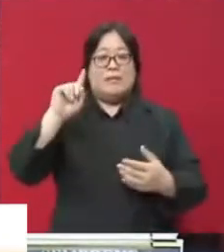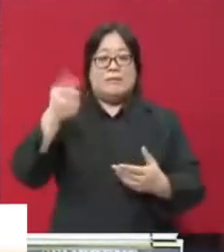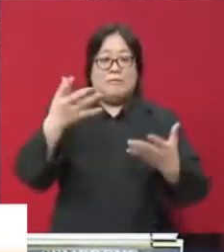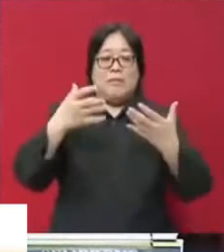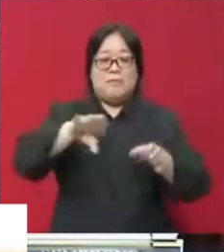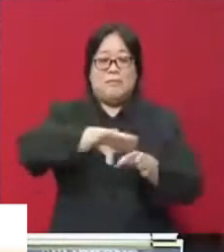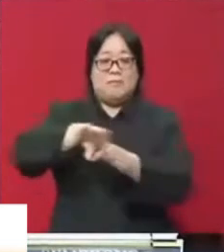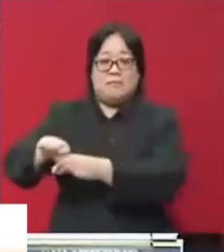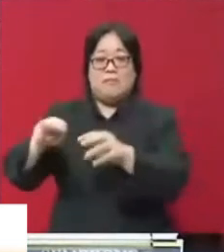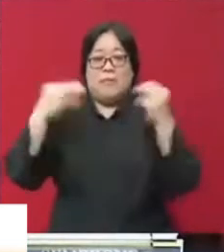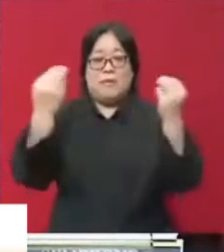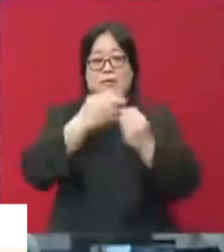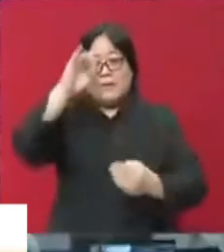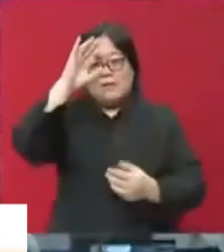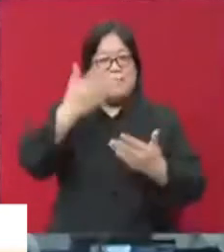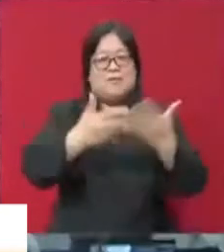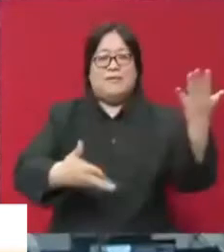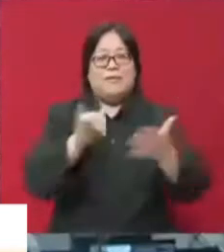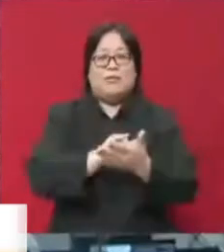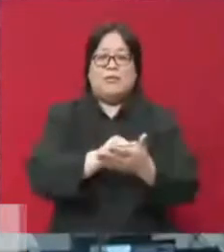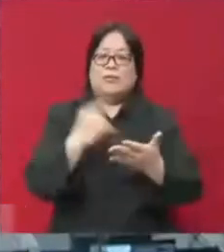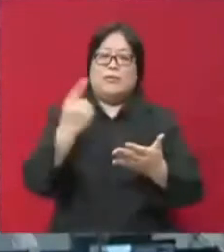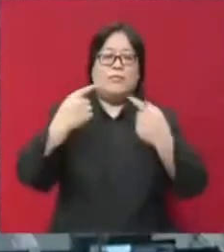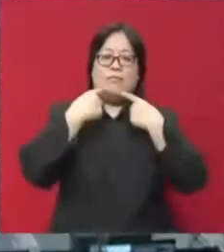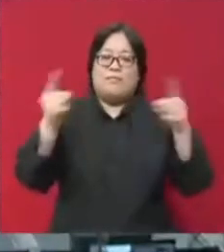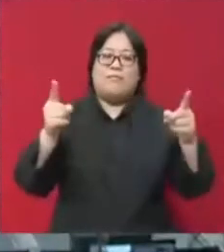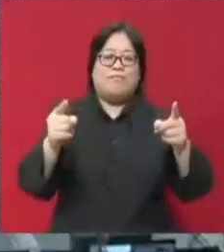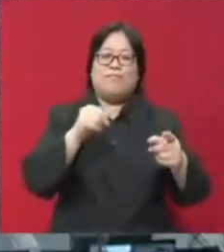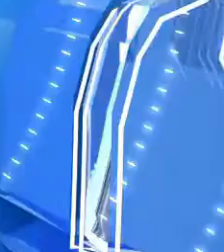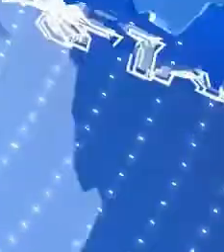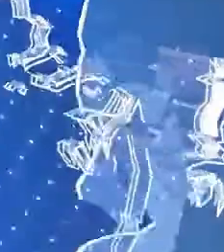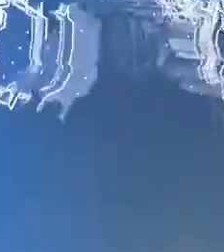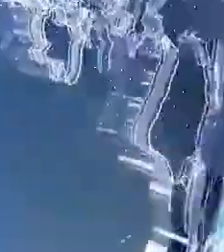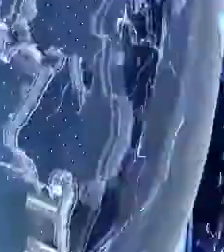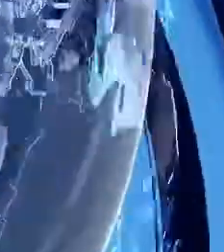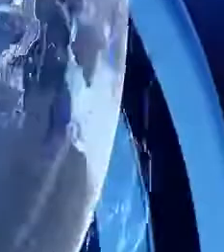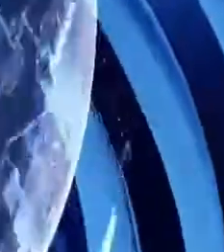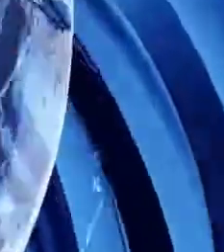mahu meminggirkan masyarakat India dan sebagainya adalah satu kenyataan yang tidak tepat.